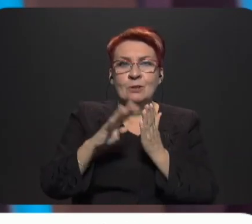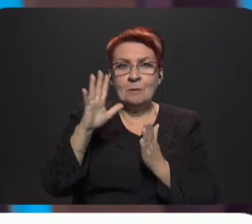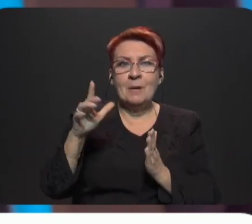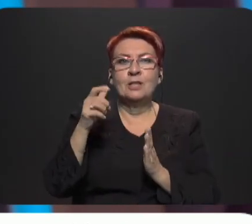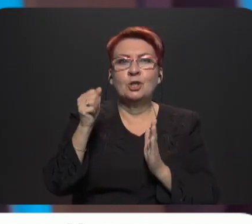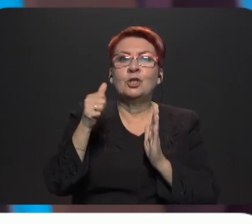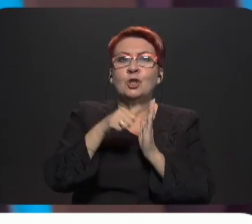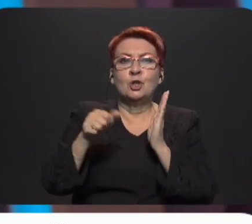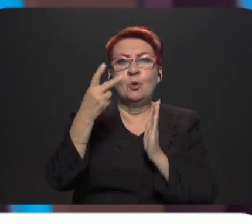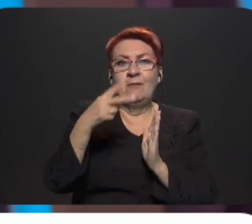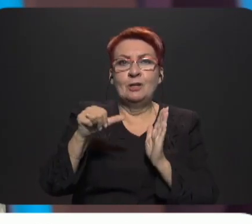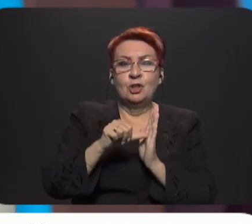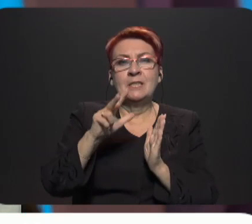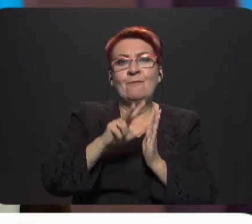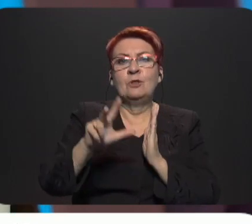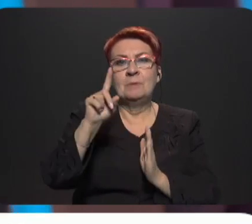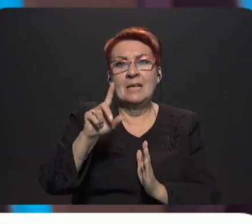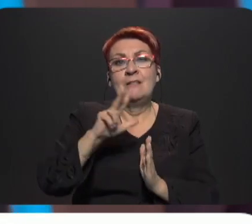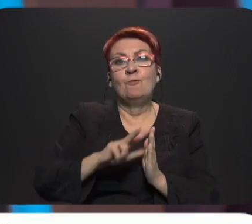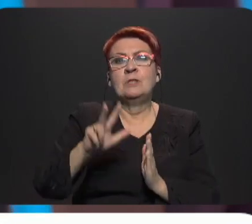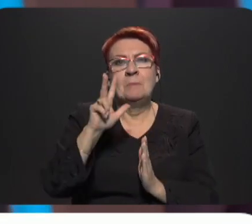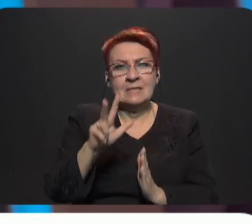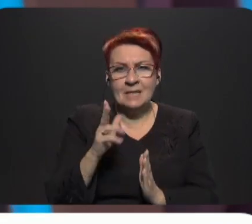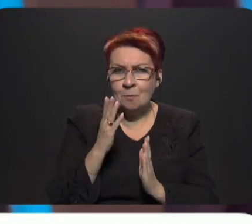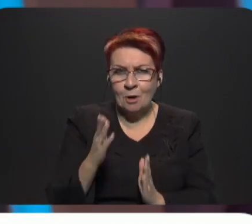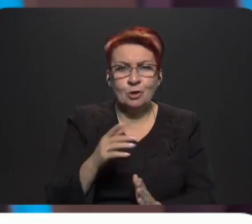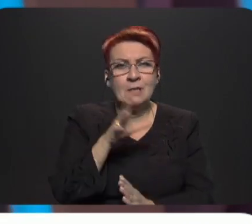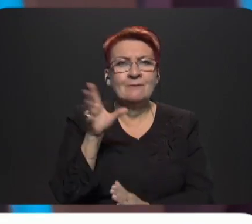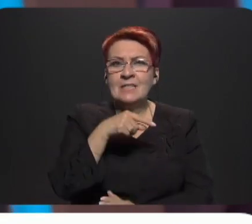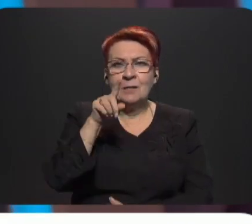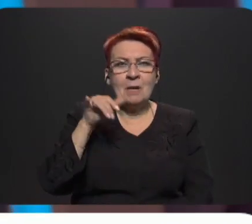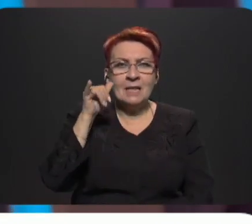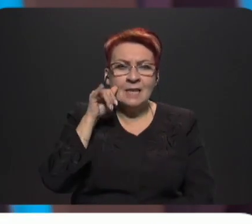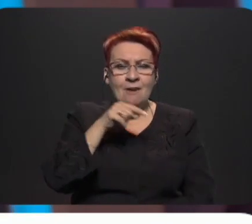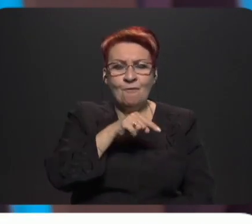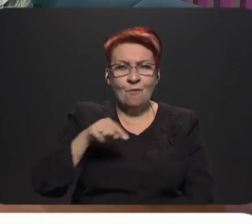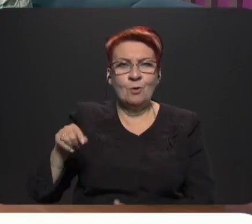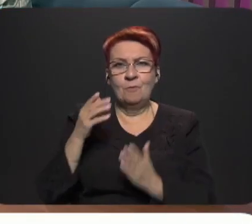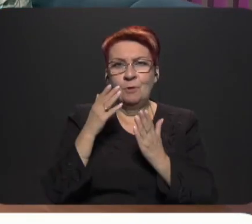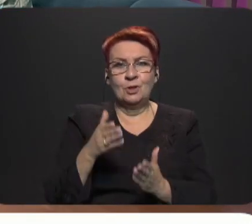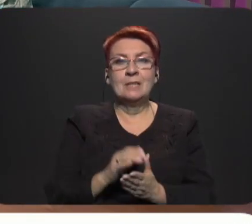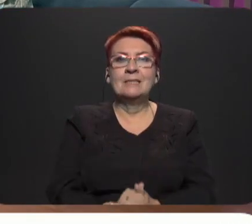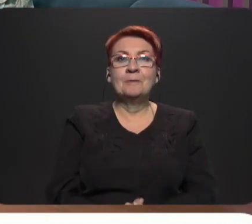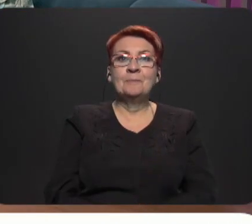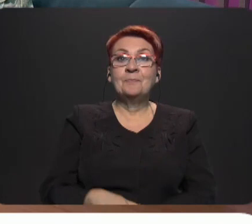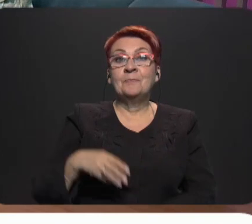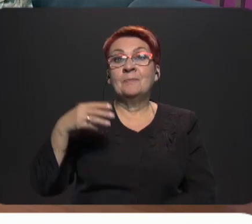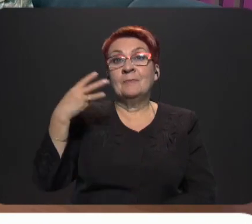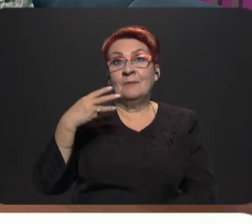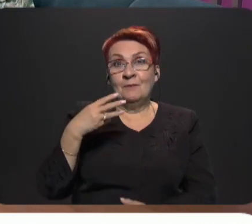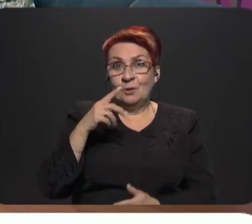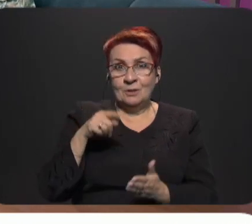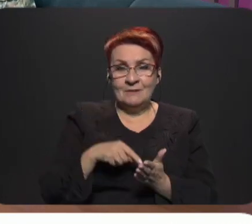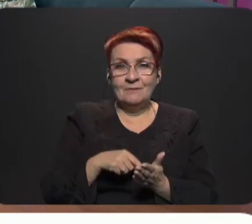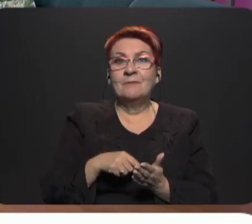8495-626-8183. И кто-то сегодня это уже сделал. Давайте обратимся снова, батюшка, к нашей видеостене. Добрый вечер, ведущая. Добрый